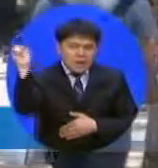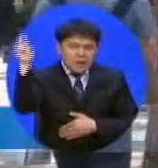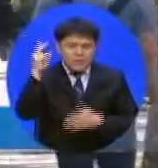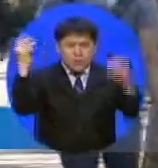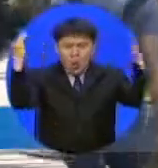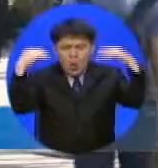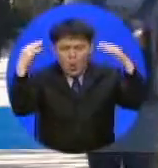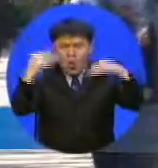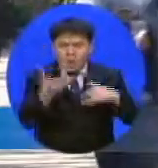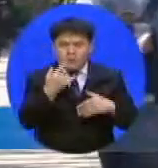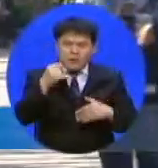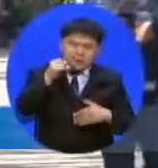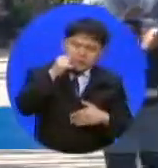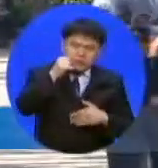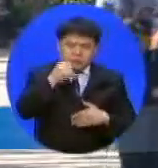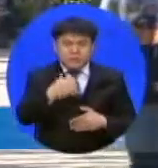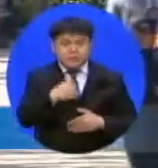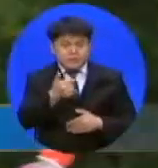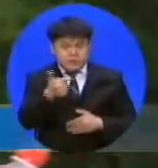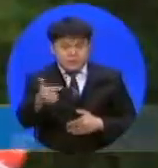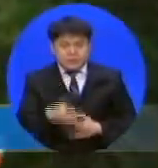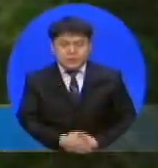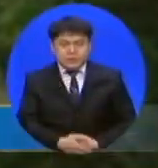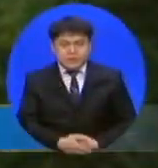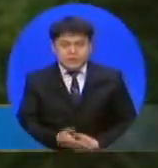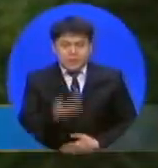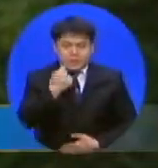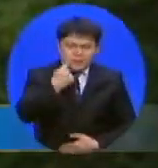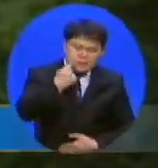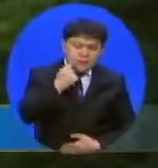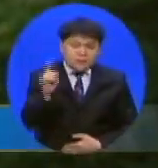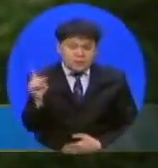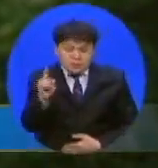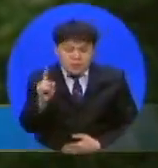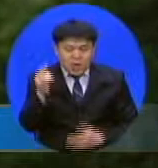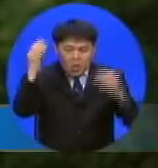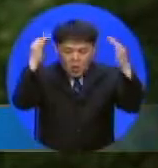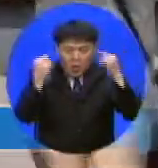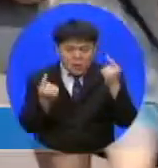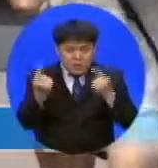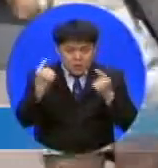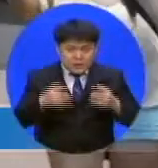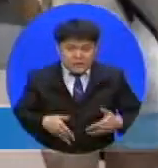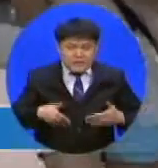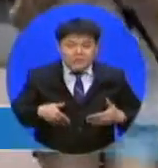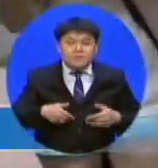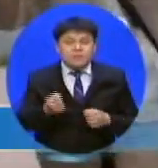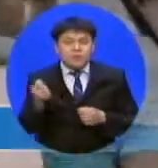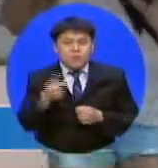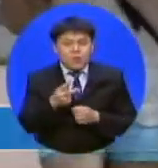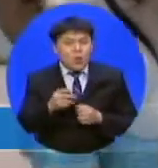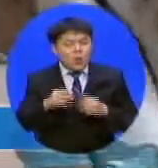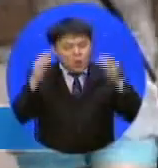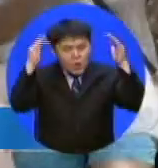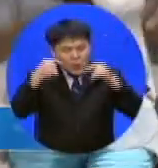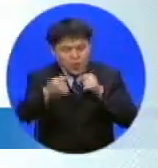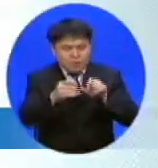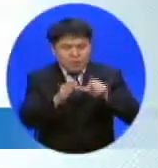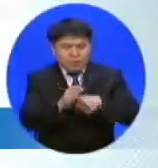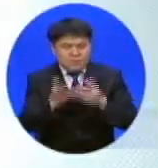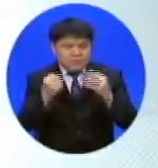더위로 식중독 위험도 커지고 있습니다. 식중독은 한여름보다 늦봄과 초여름인 이때가 가장 많이